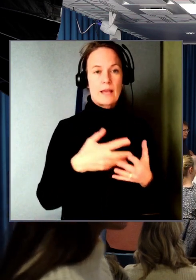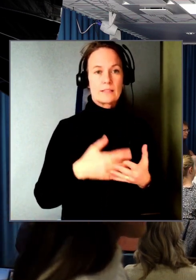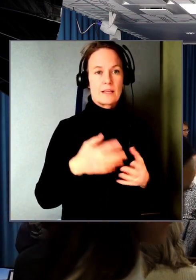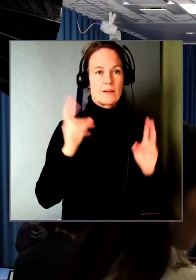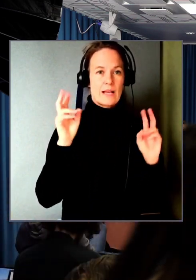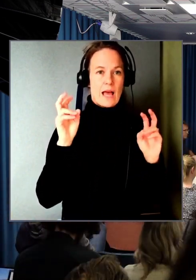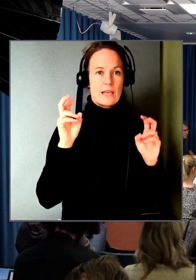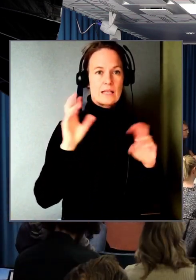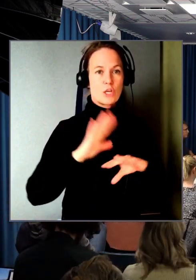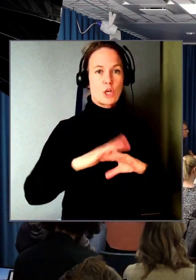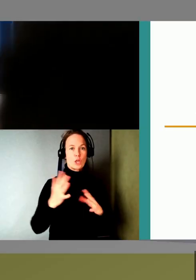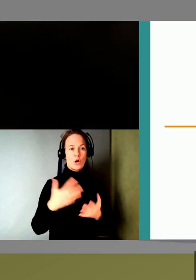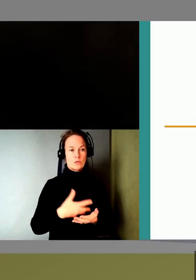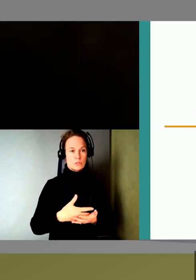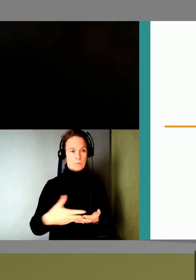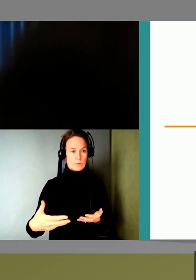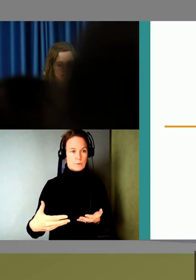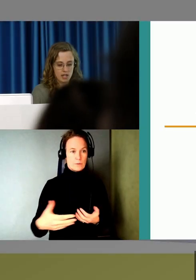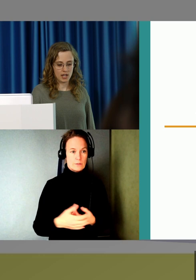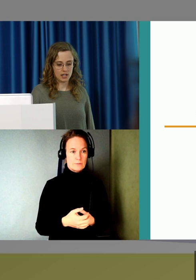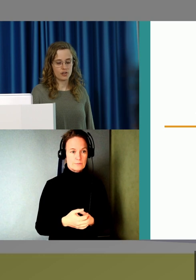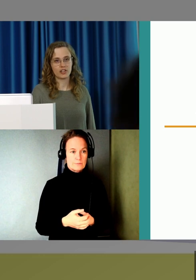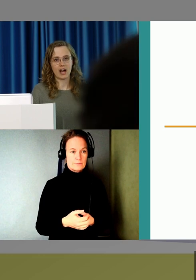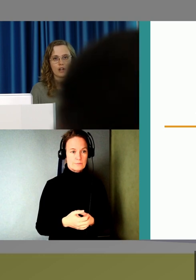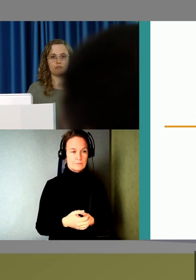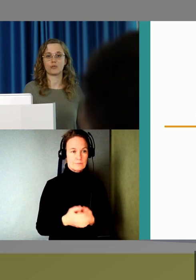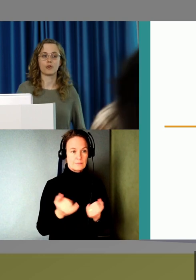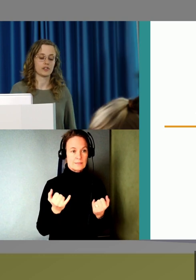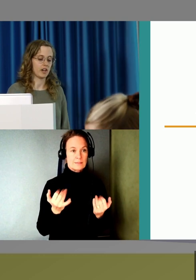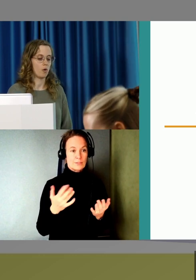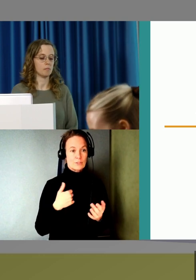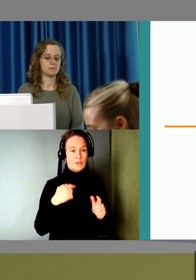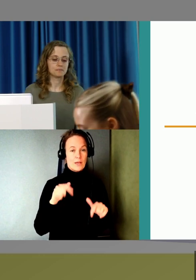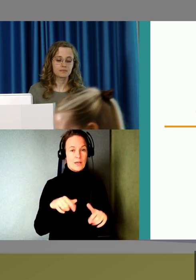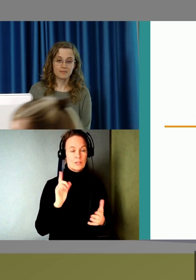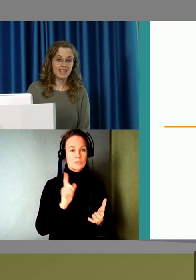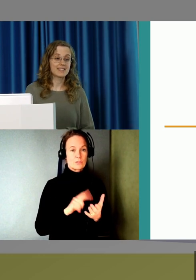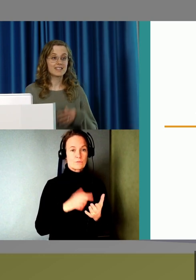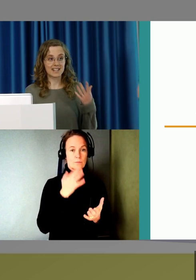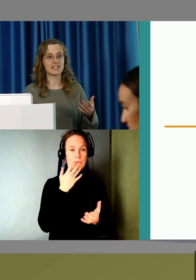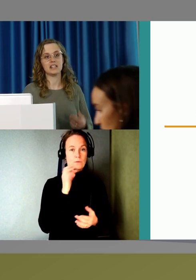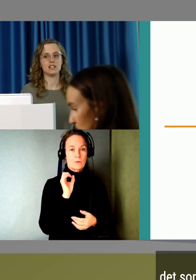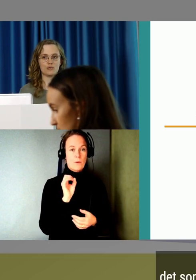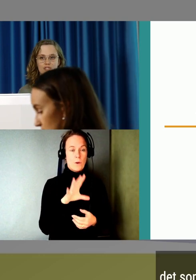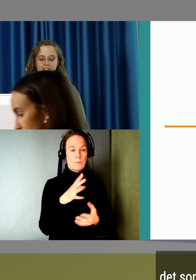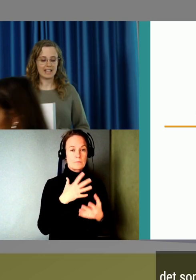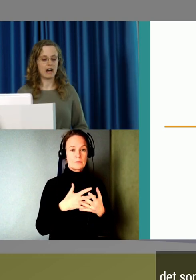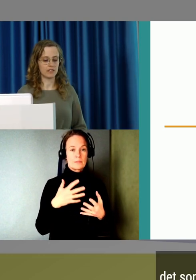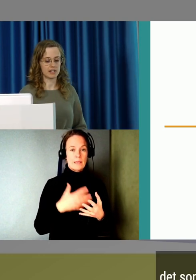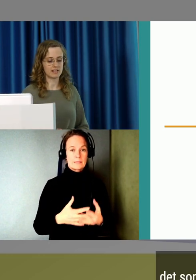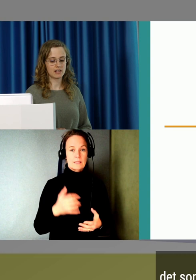eh och idag så är jag här då för att prata om texter I